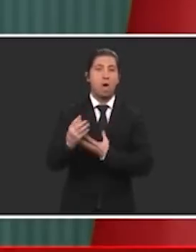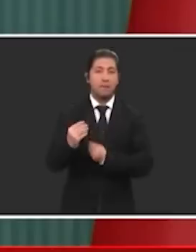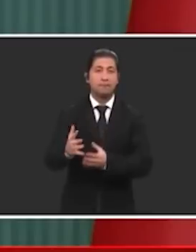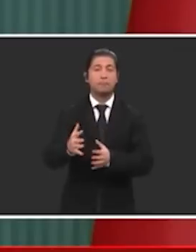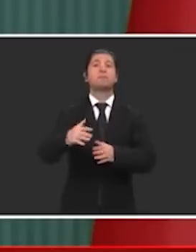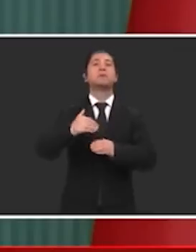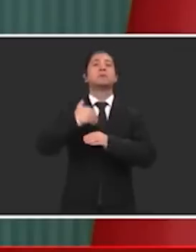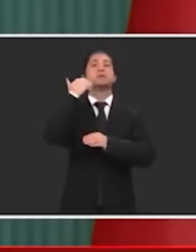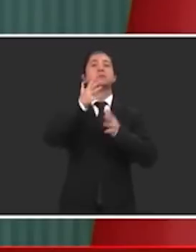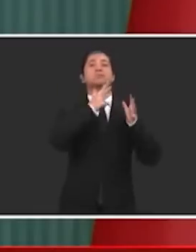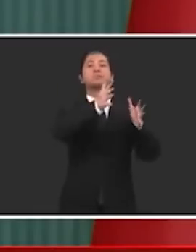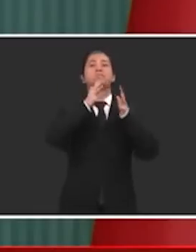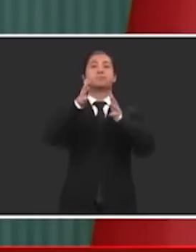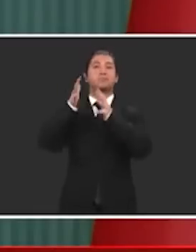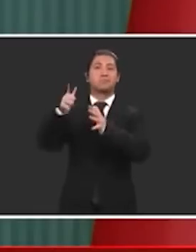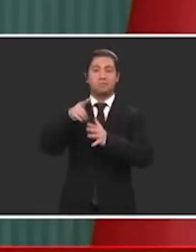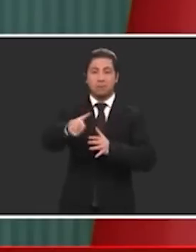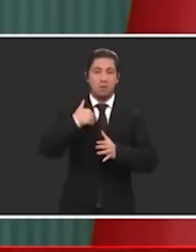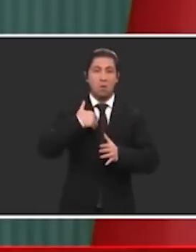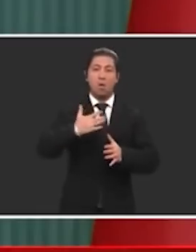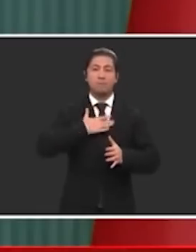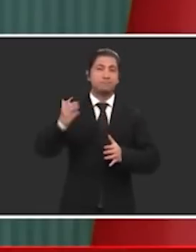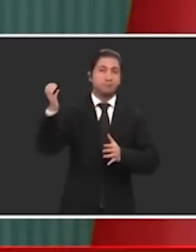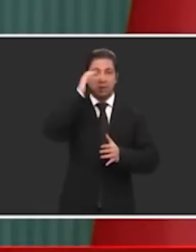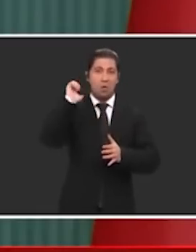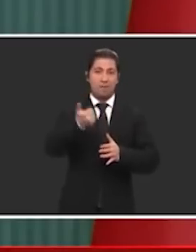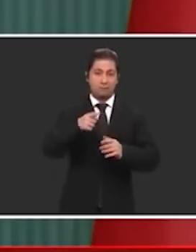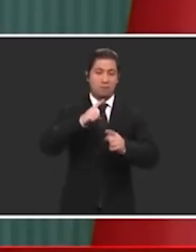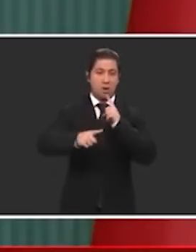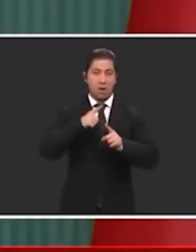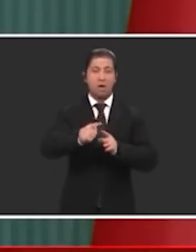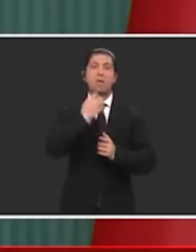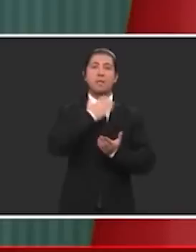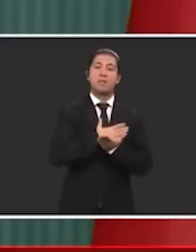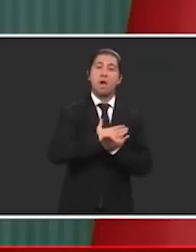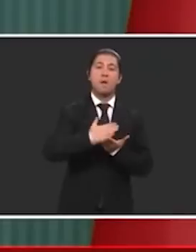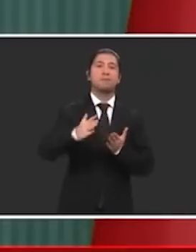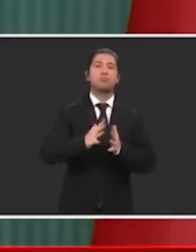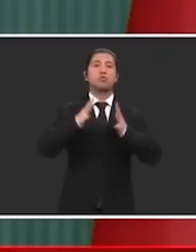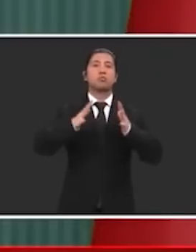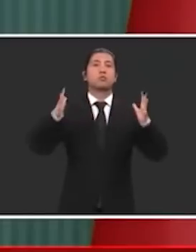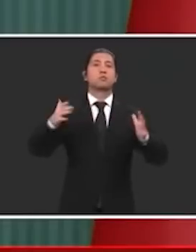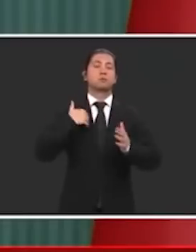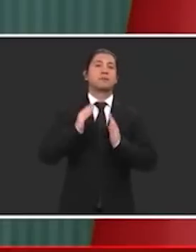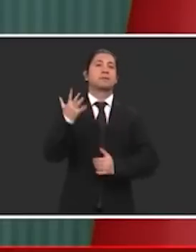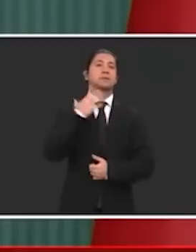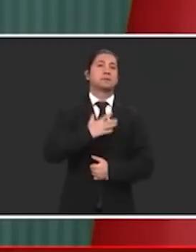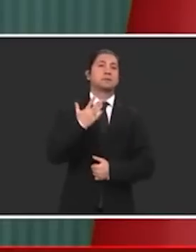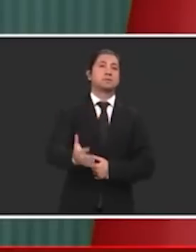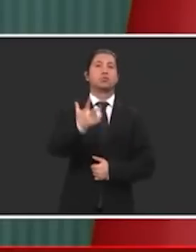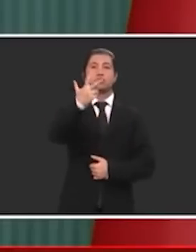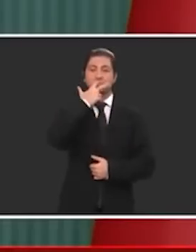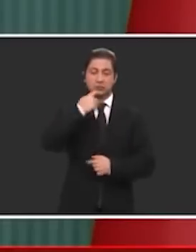ihracatı önceleyen politikalarla sürdürülebilir bir büyümeyi sağlamaktır. 3